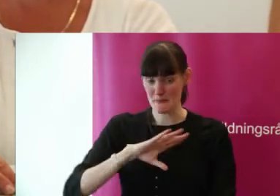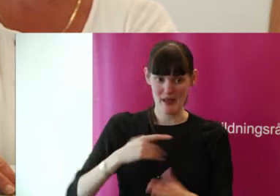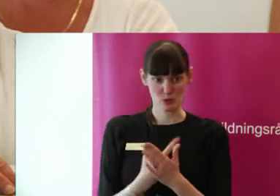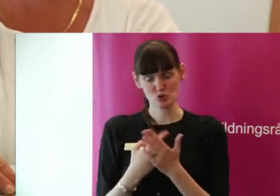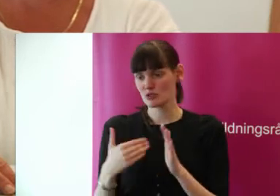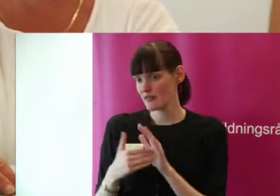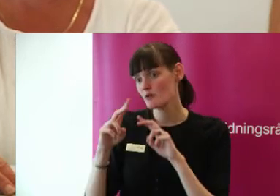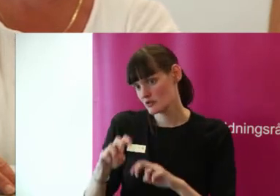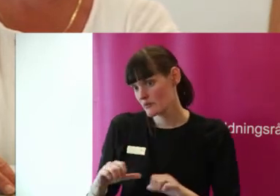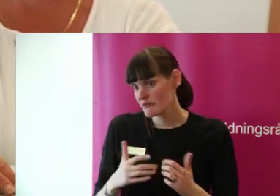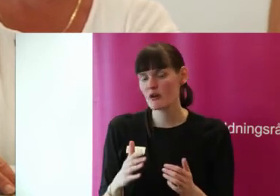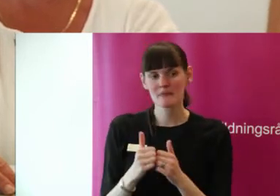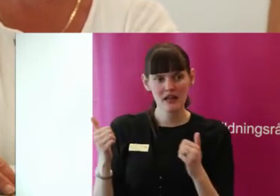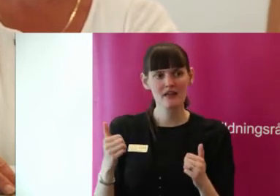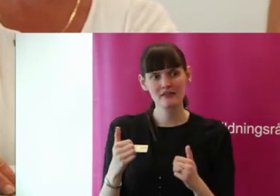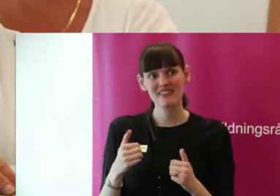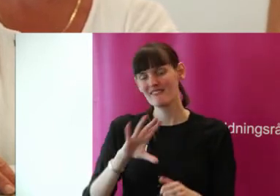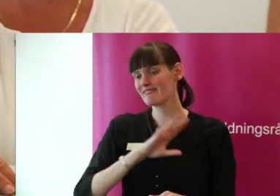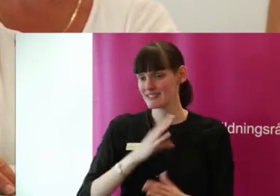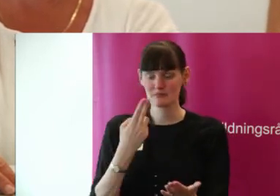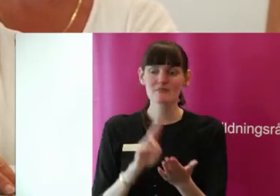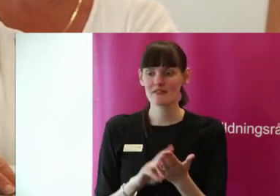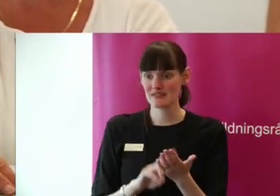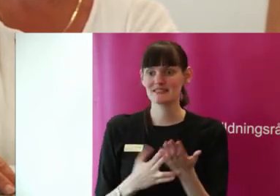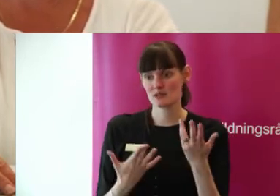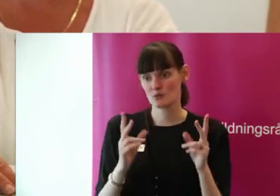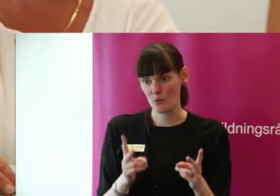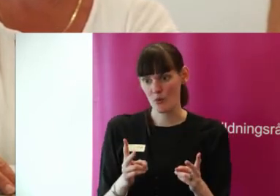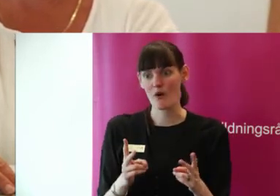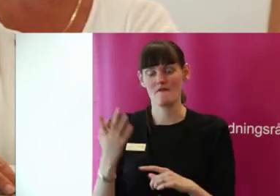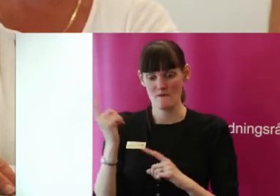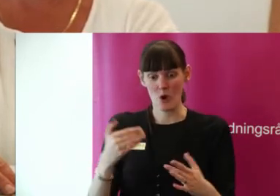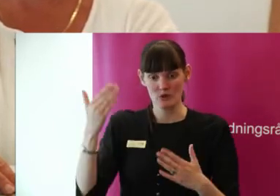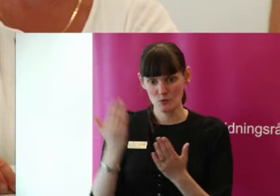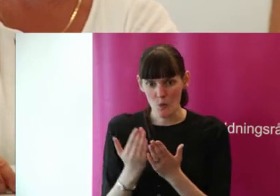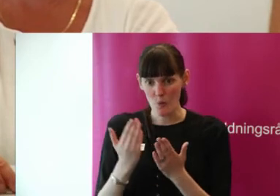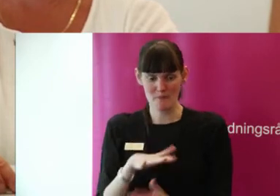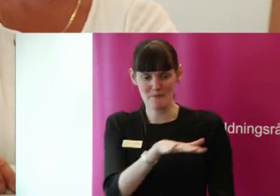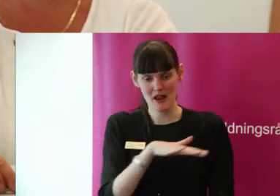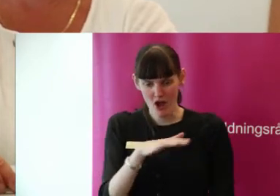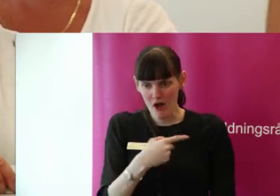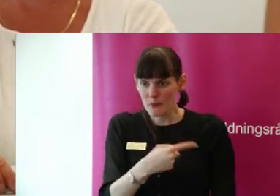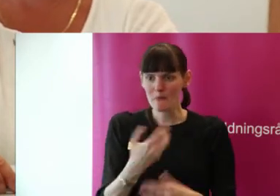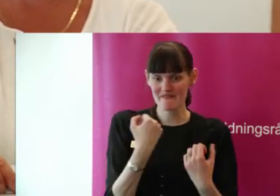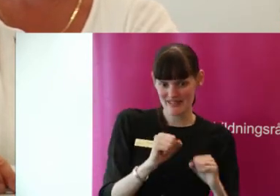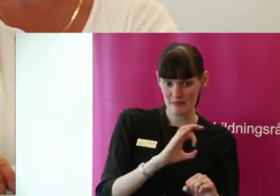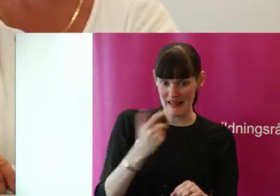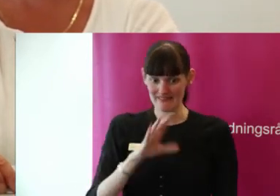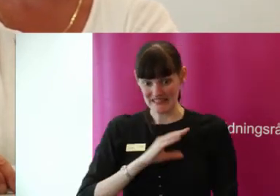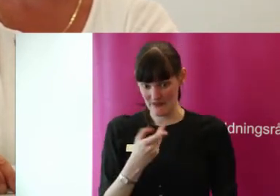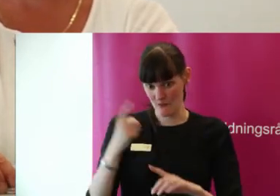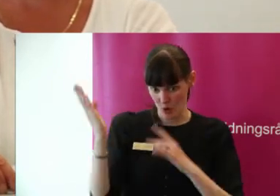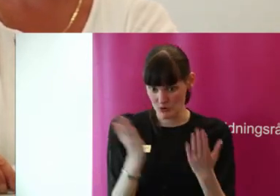att det är påvisat på ett tydligt sätt att folkhögskolemiljön, att de verksamheten som finns på